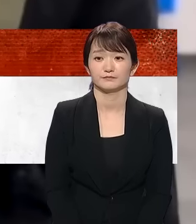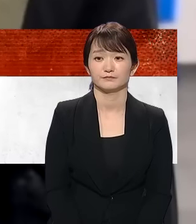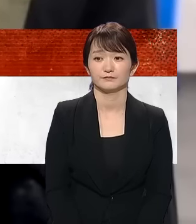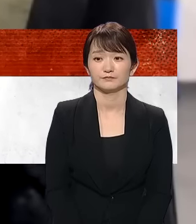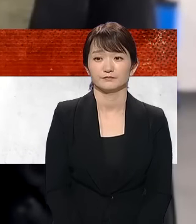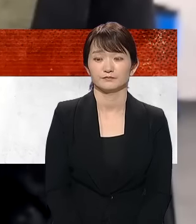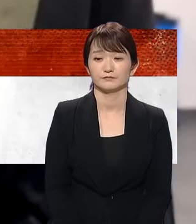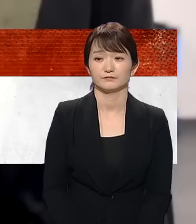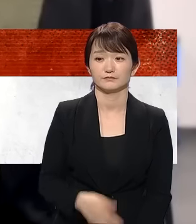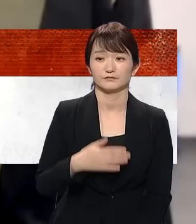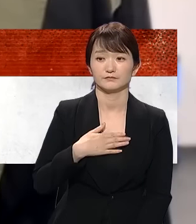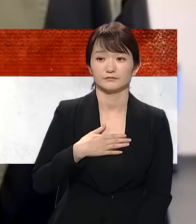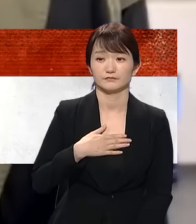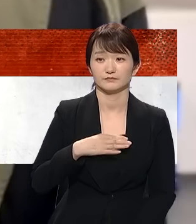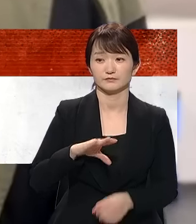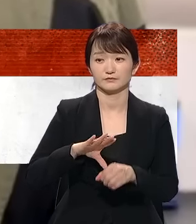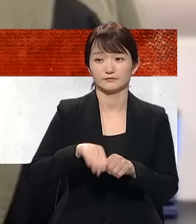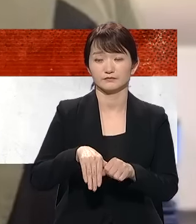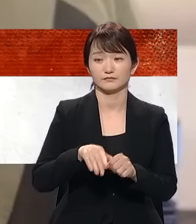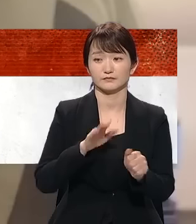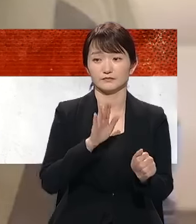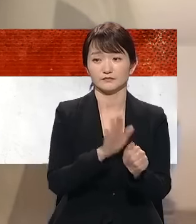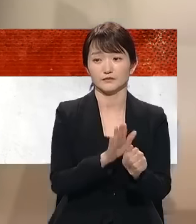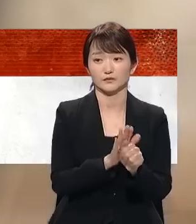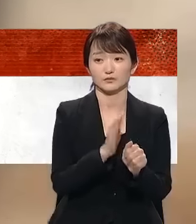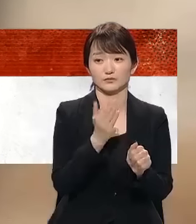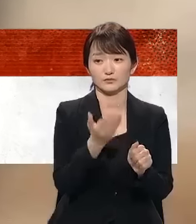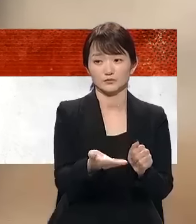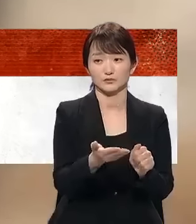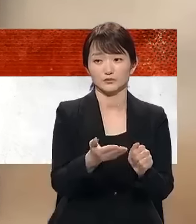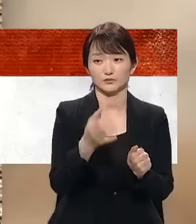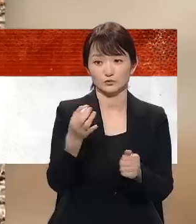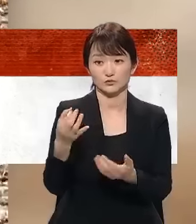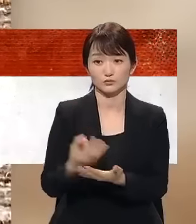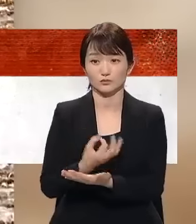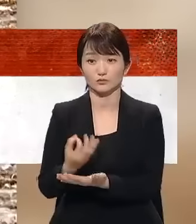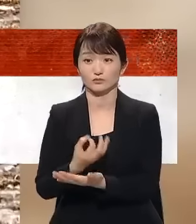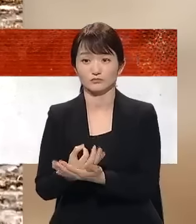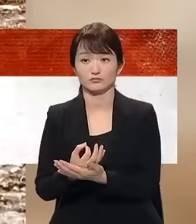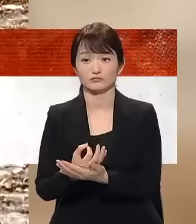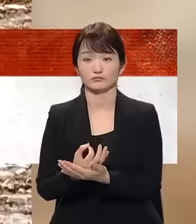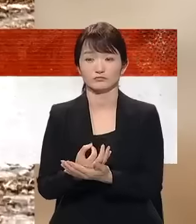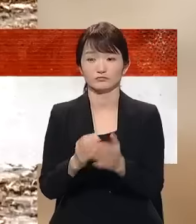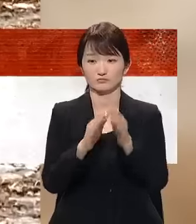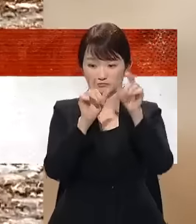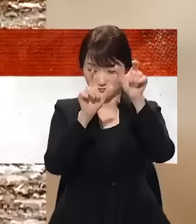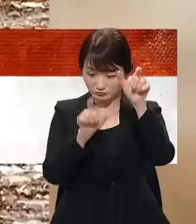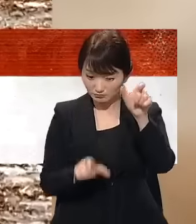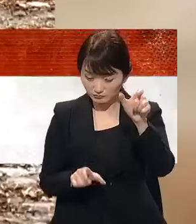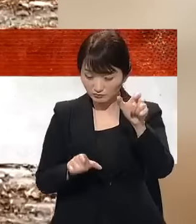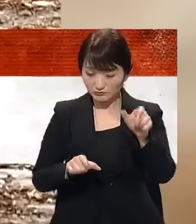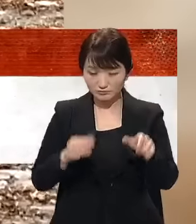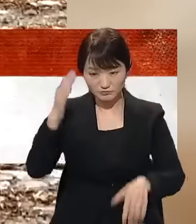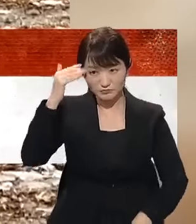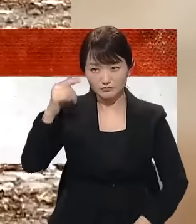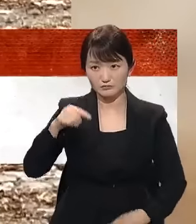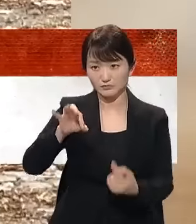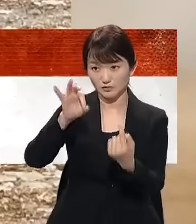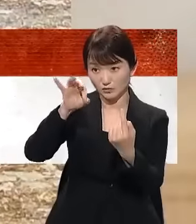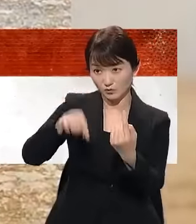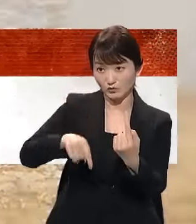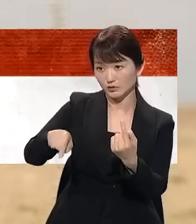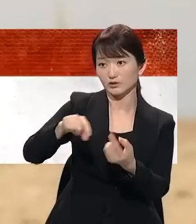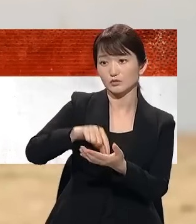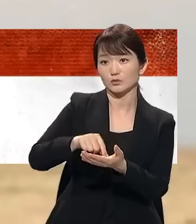나는 들한테 도움 주고 돈 버는 거야 하면서 의기양양해 하셨던 게 기억이 나요. 댓글 중에 우리나라 1인자인데 저